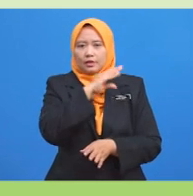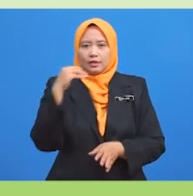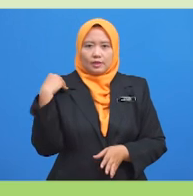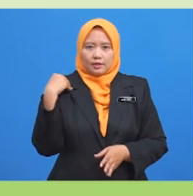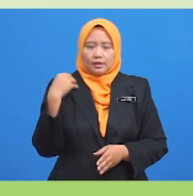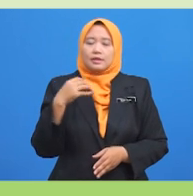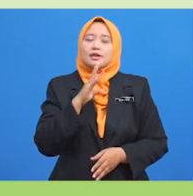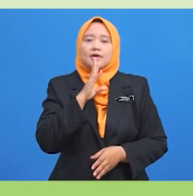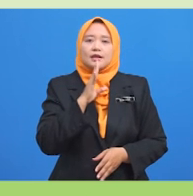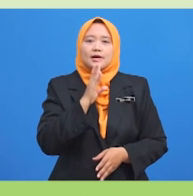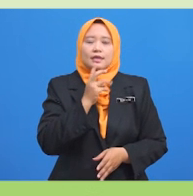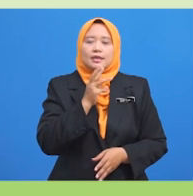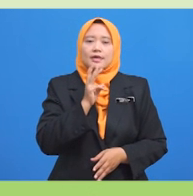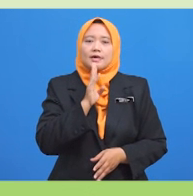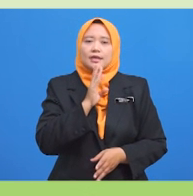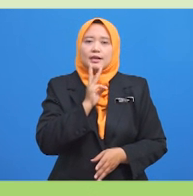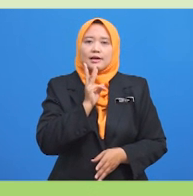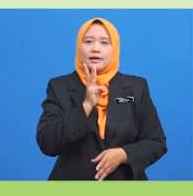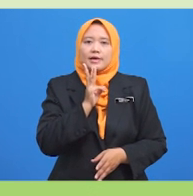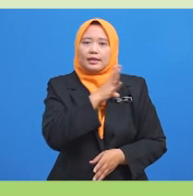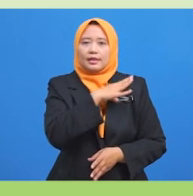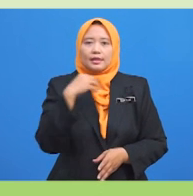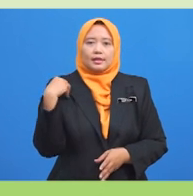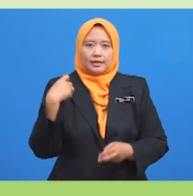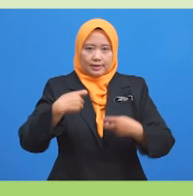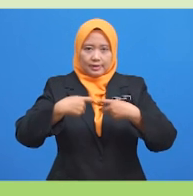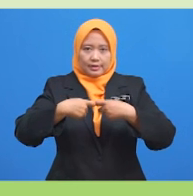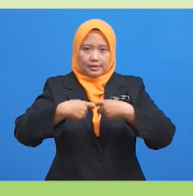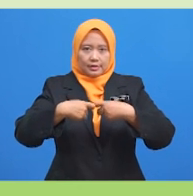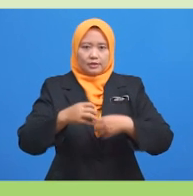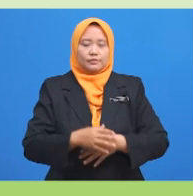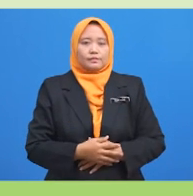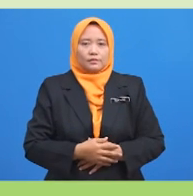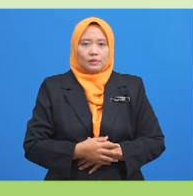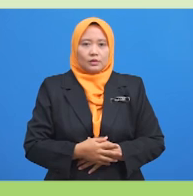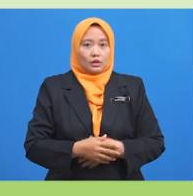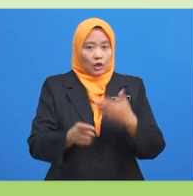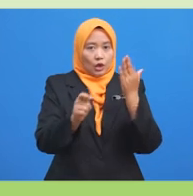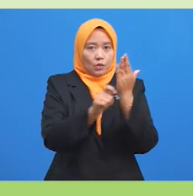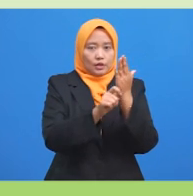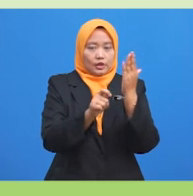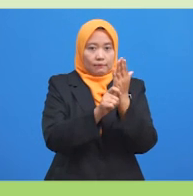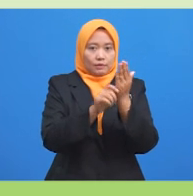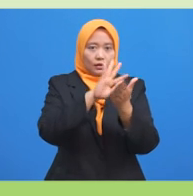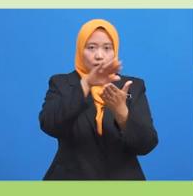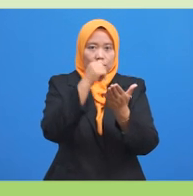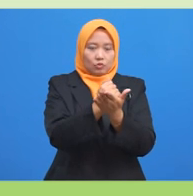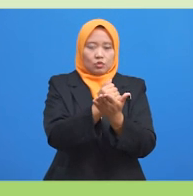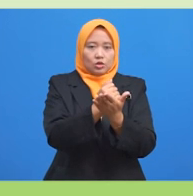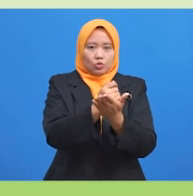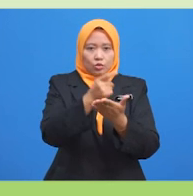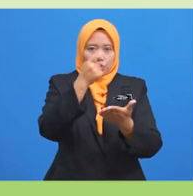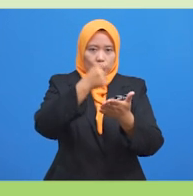Jumlahkan ketiga-tiga butiran, iaitu upah pekerja tambah dengan bahan mentah tambah